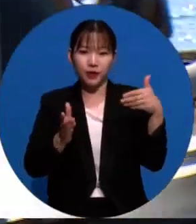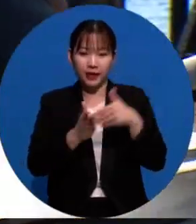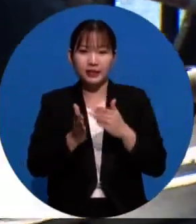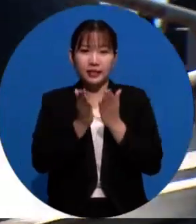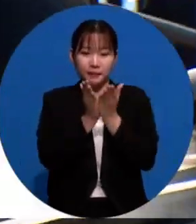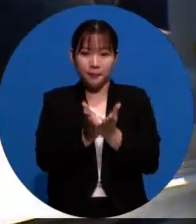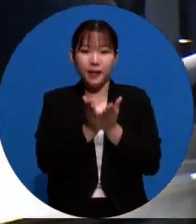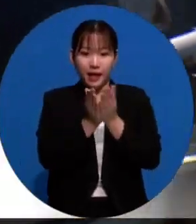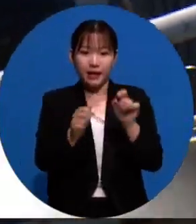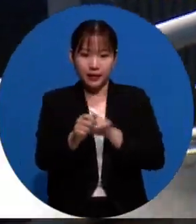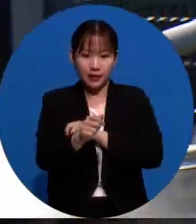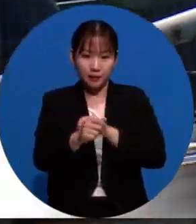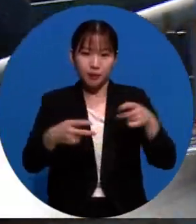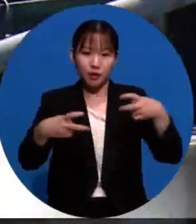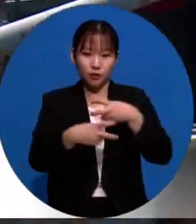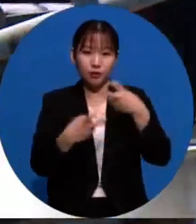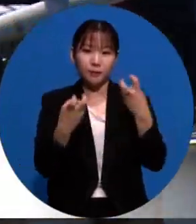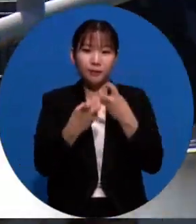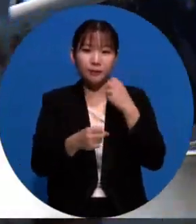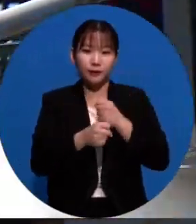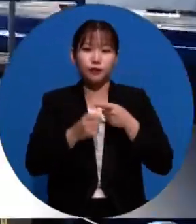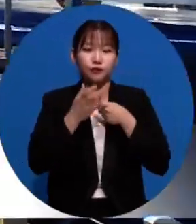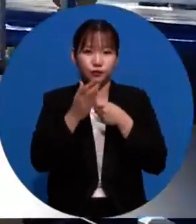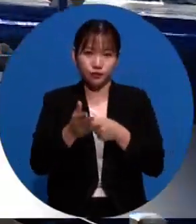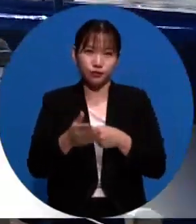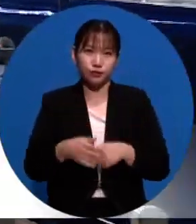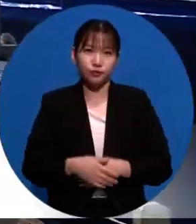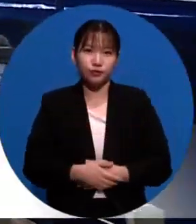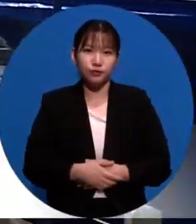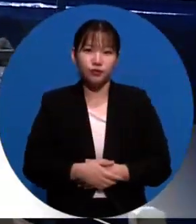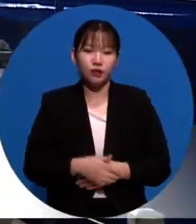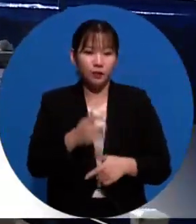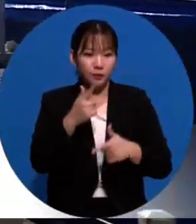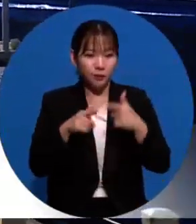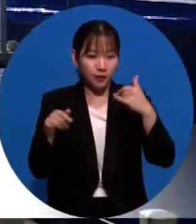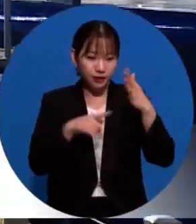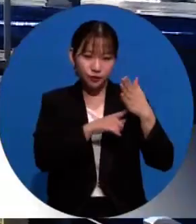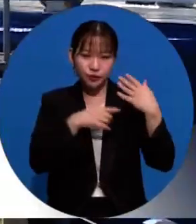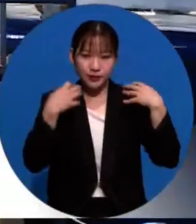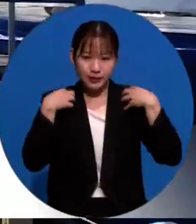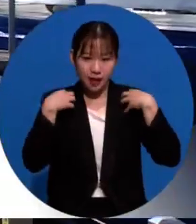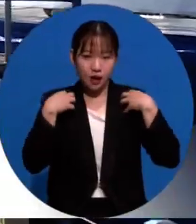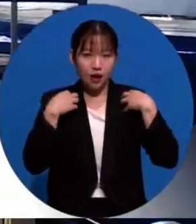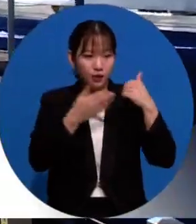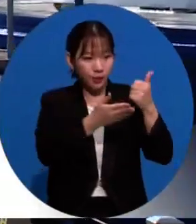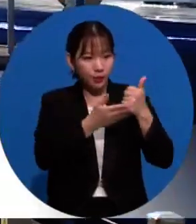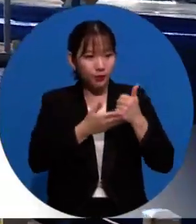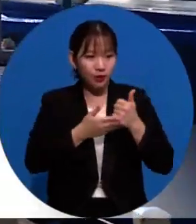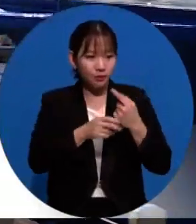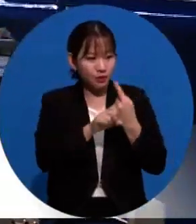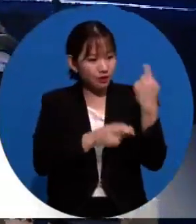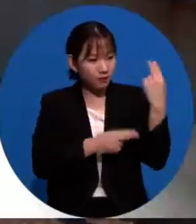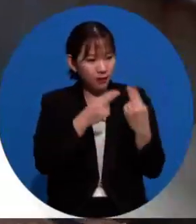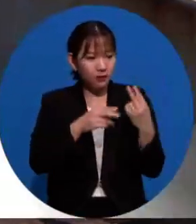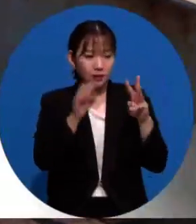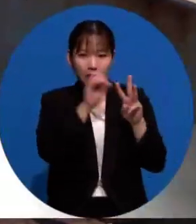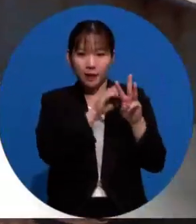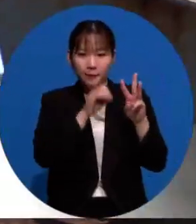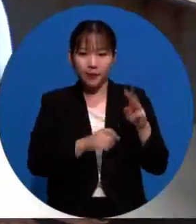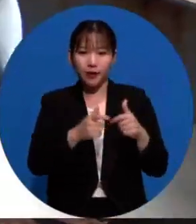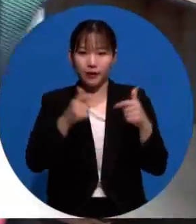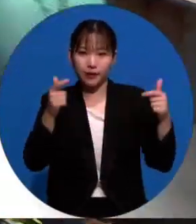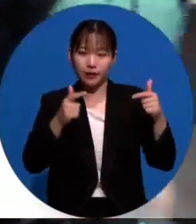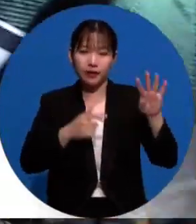연안 여객선 특별 교통 대책을 마련해 추진합니다. 목포해수청은 이 기간 이용객은 전년 대비 3%